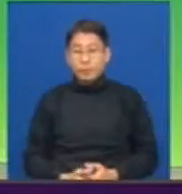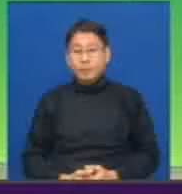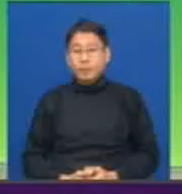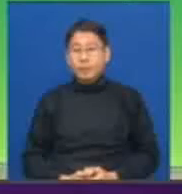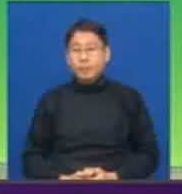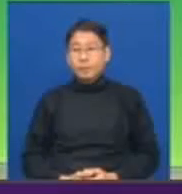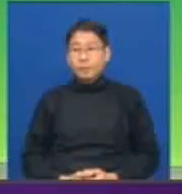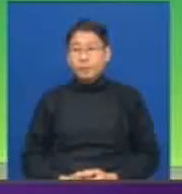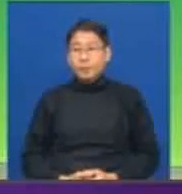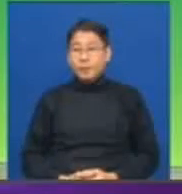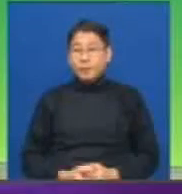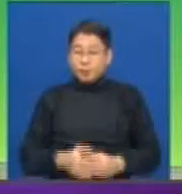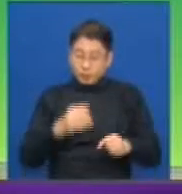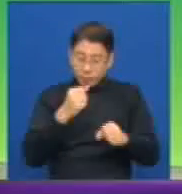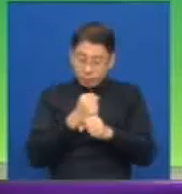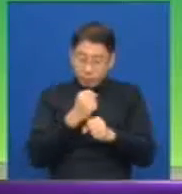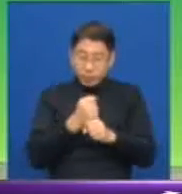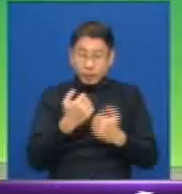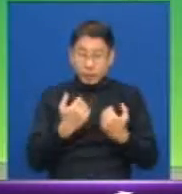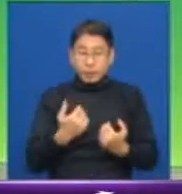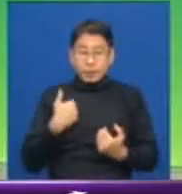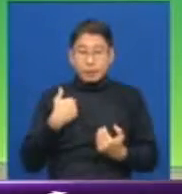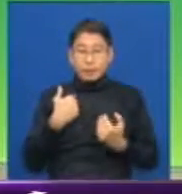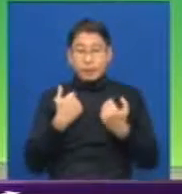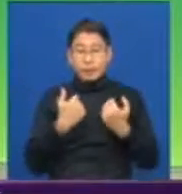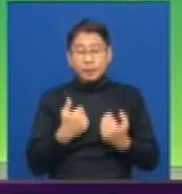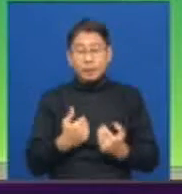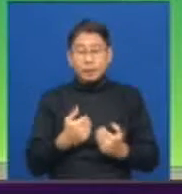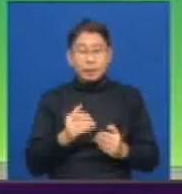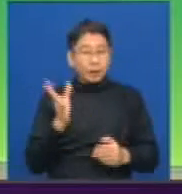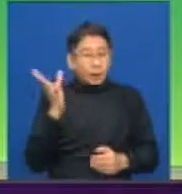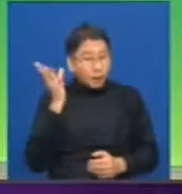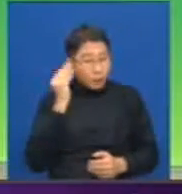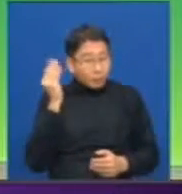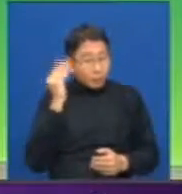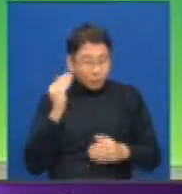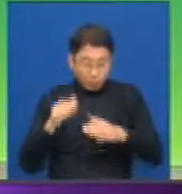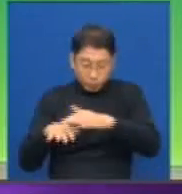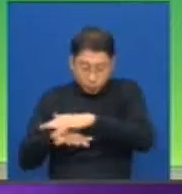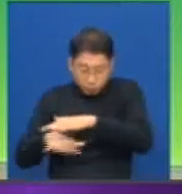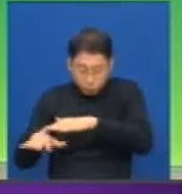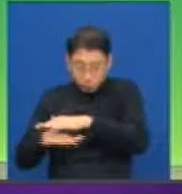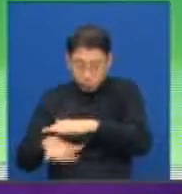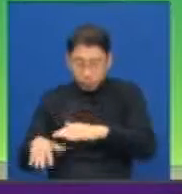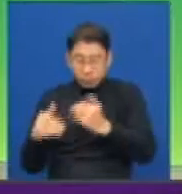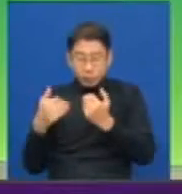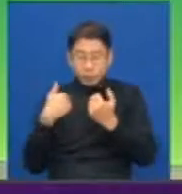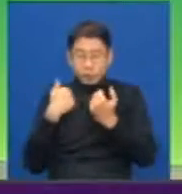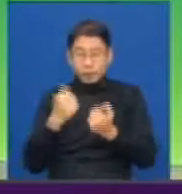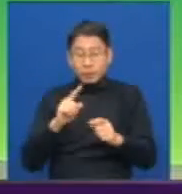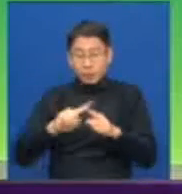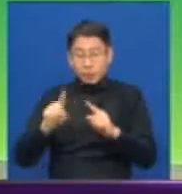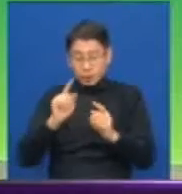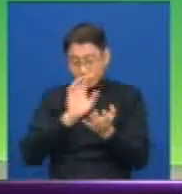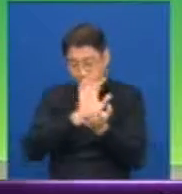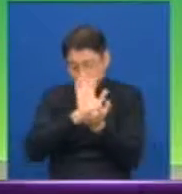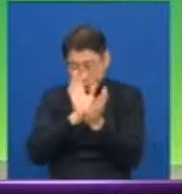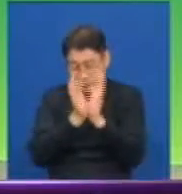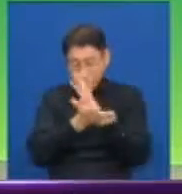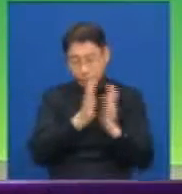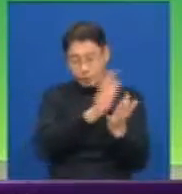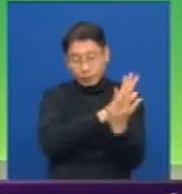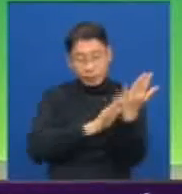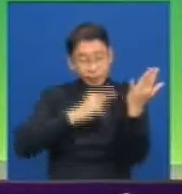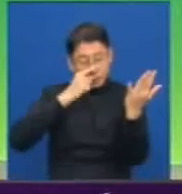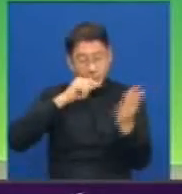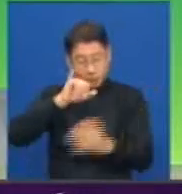คณะทำงานของท่านชุดนี้นะเป็นคณะทำงานที่รับฟังข้อมูลในการที่จะมาปฏิรูปบ้านเมืองให้ดี